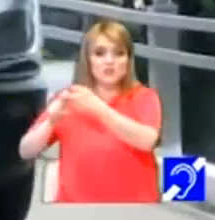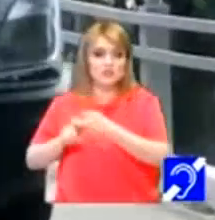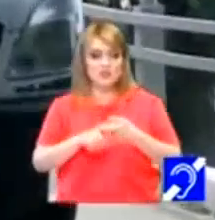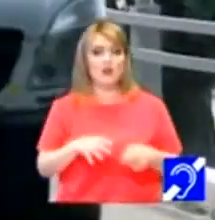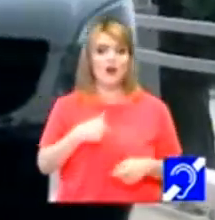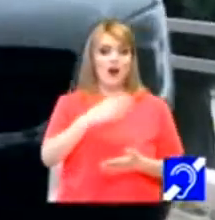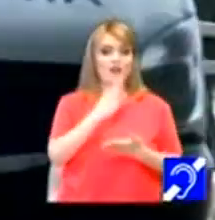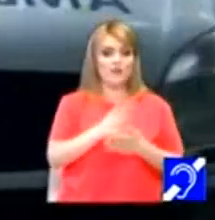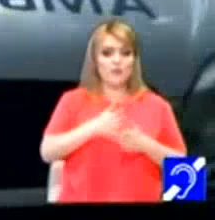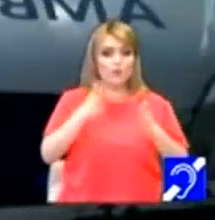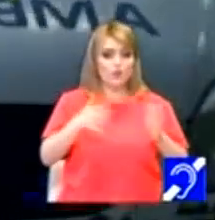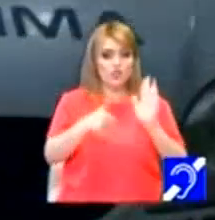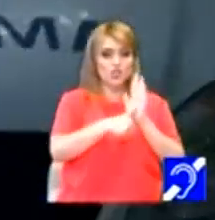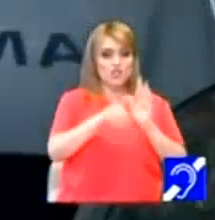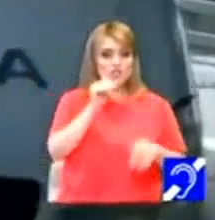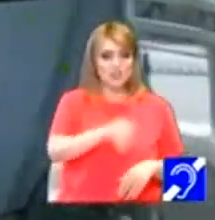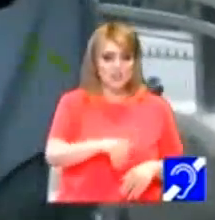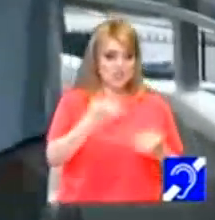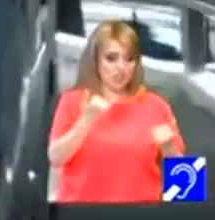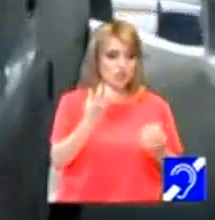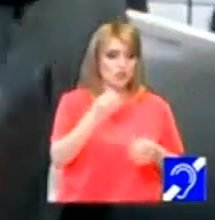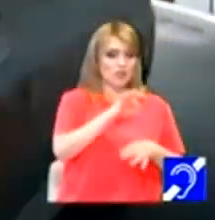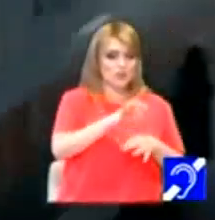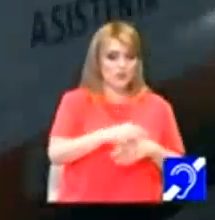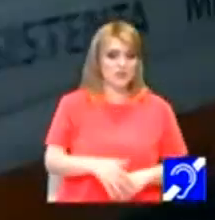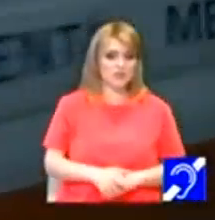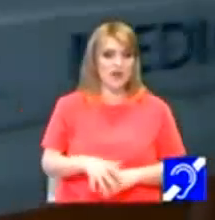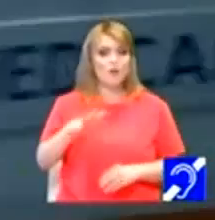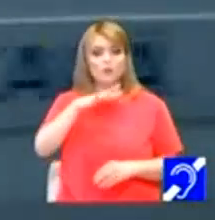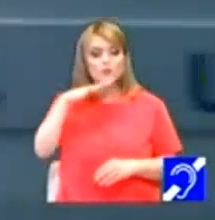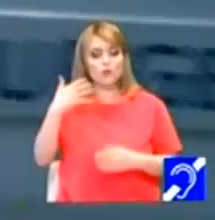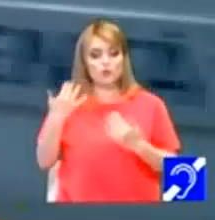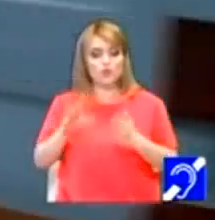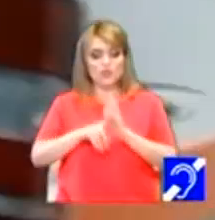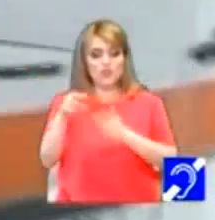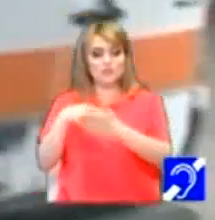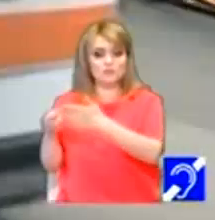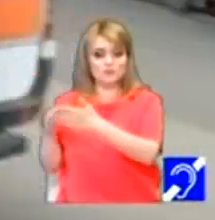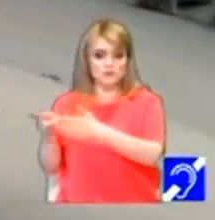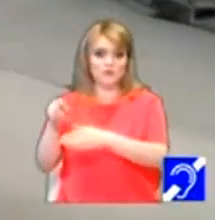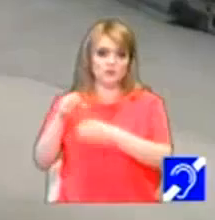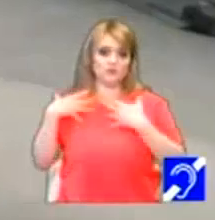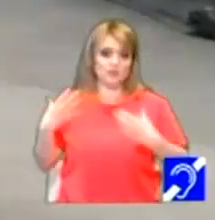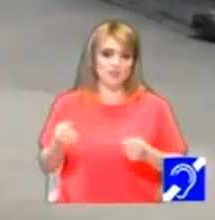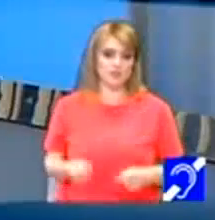peste 6.000 de cazuri active și peste 20.000 de pacienți înregistrați de la începutul